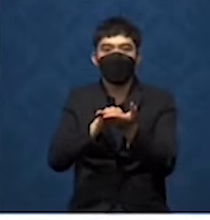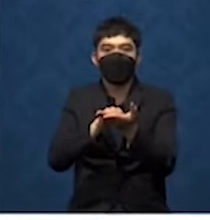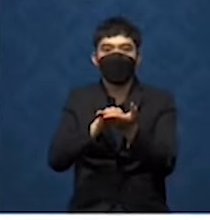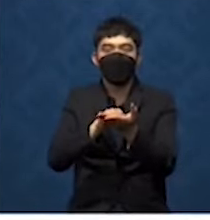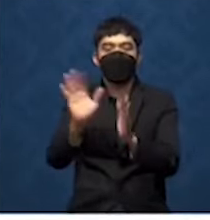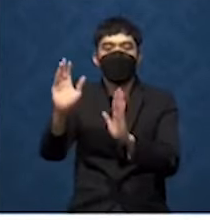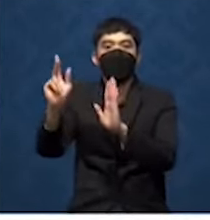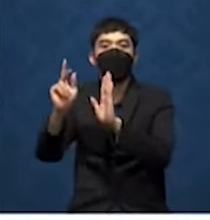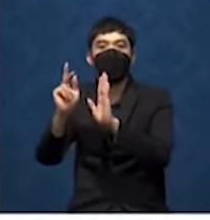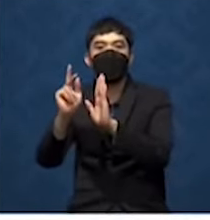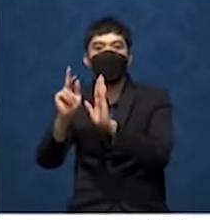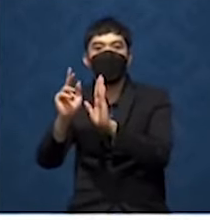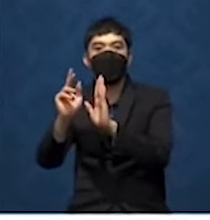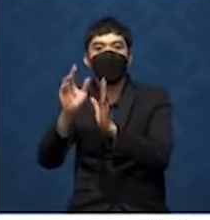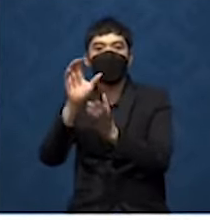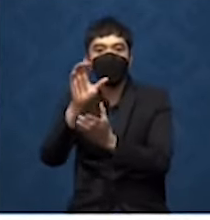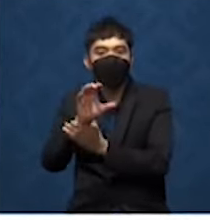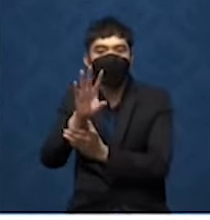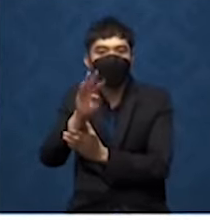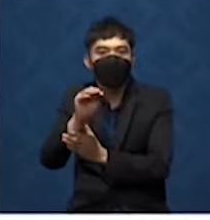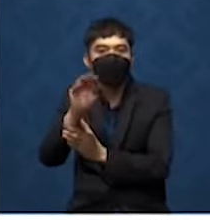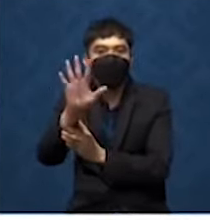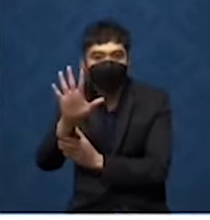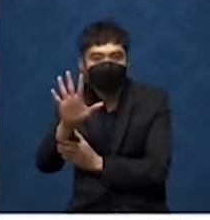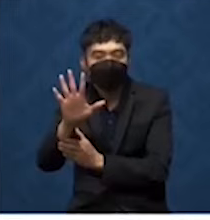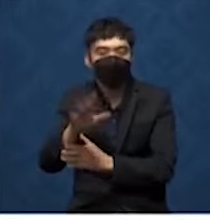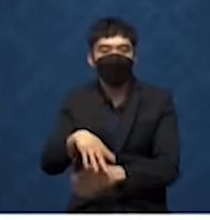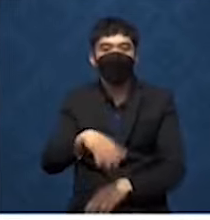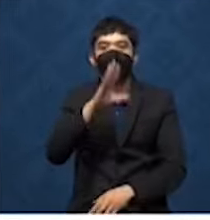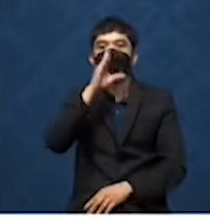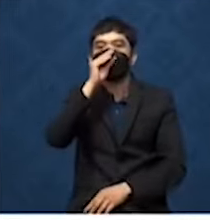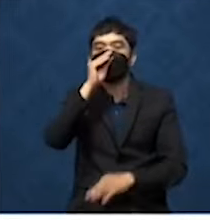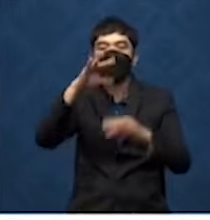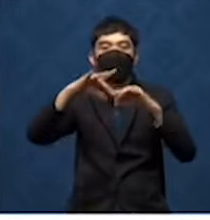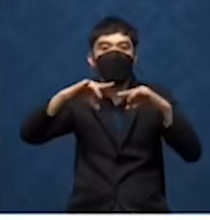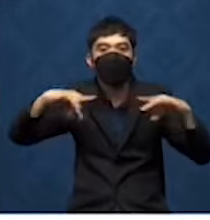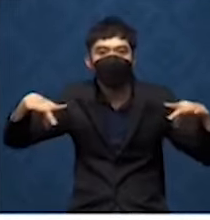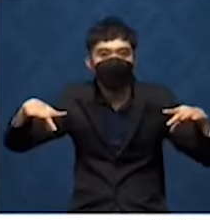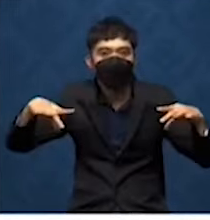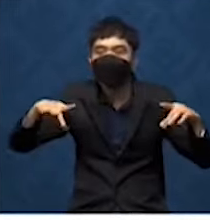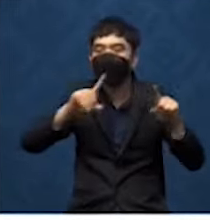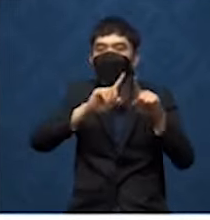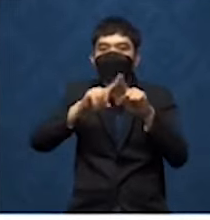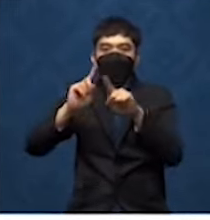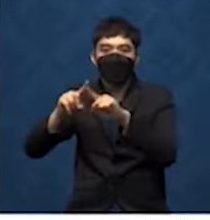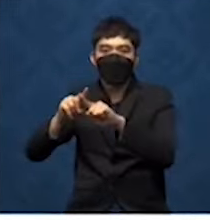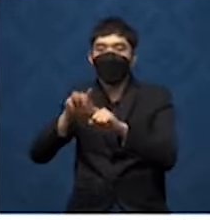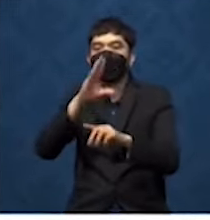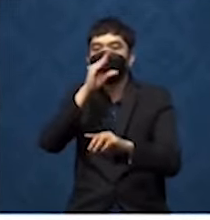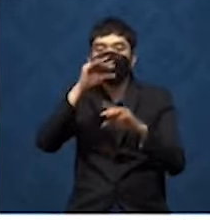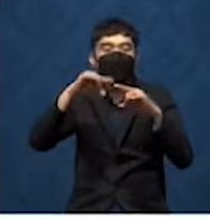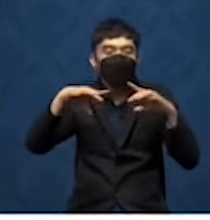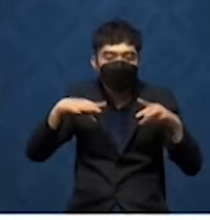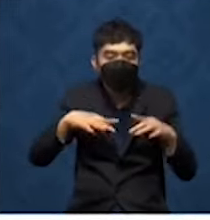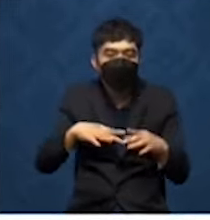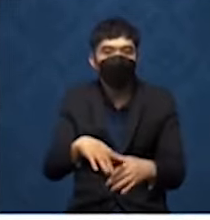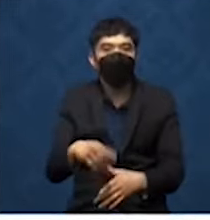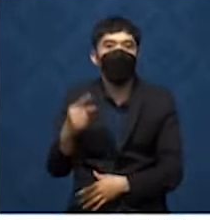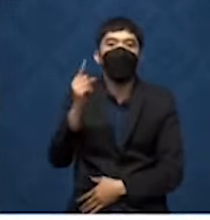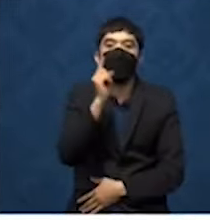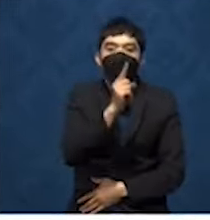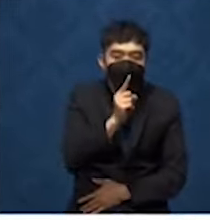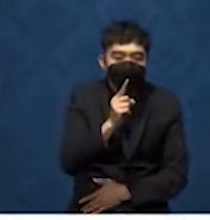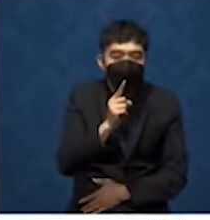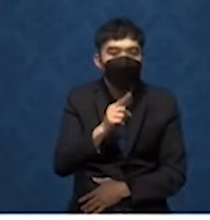จ้า ท่านประธานคร ับใส่ร้ายเสียดสี ท่านประธานที่เคารพผมธีรชัยพันธุมาศ ครับ ใส่ร้ายเสียดสี สมาช ิ กสภาผู้แทนราษฎรพรรคก้